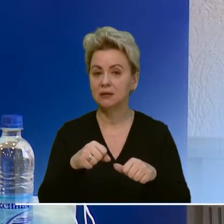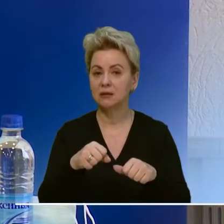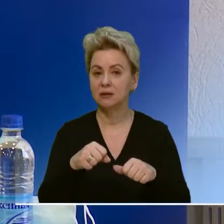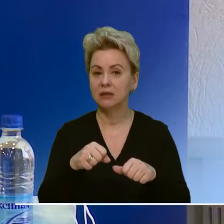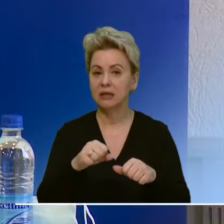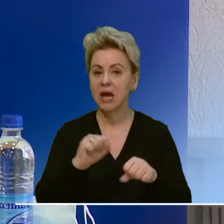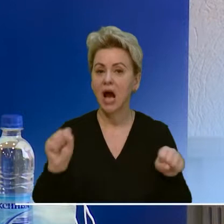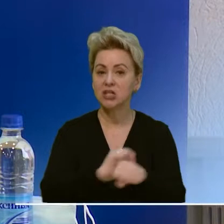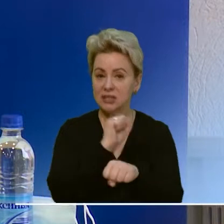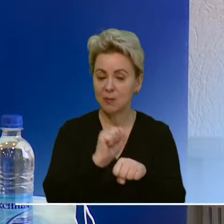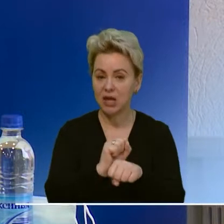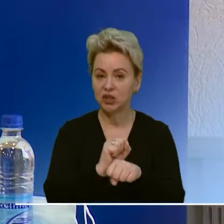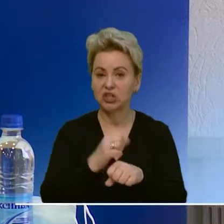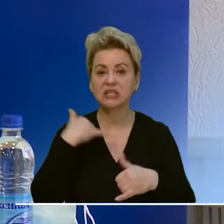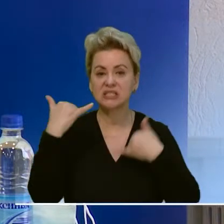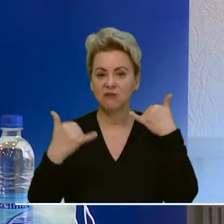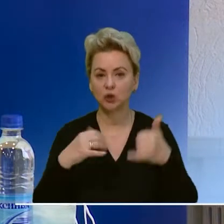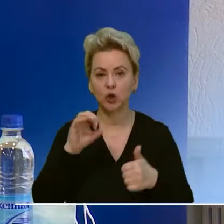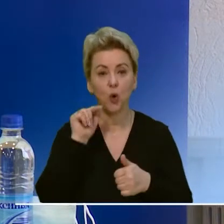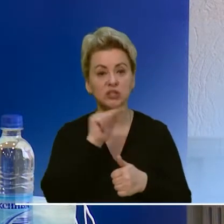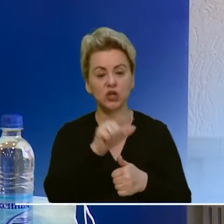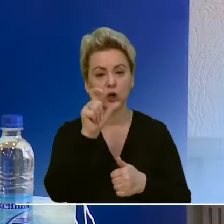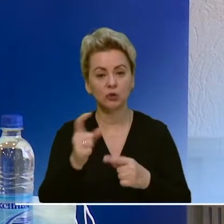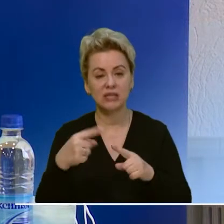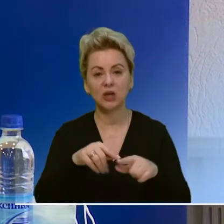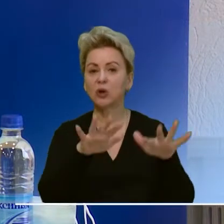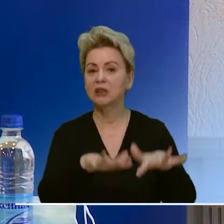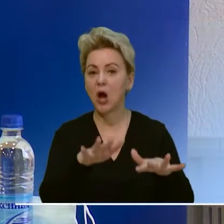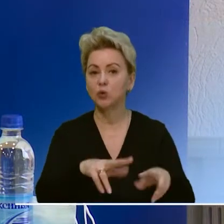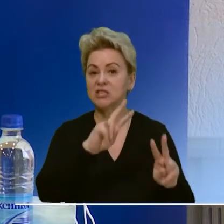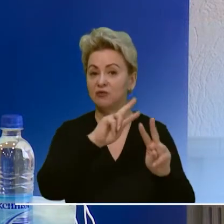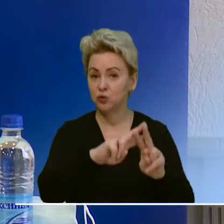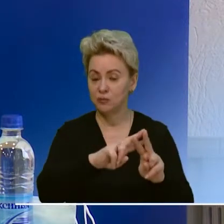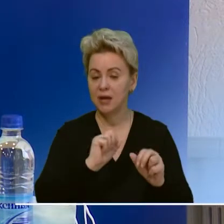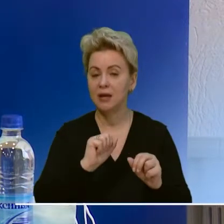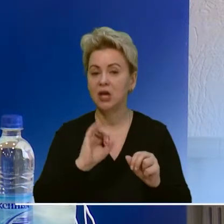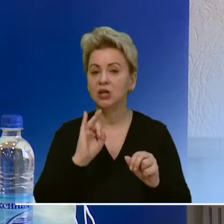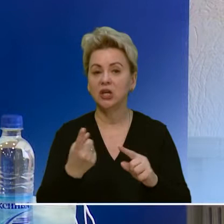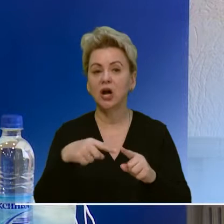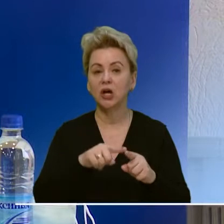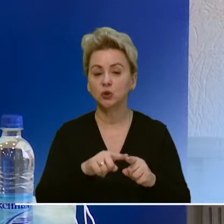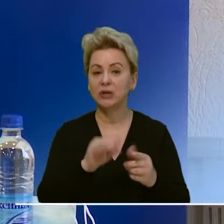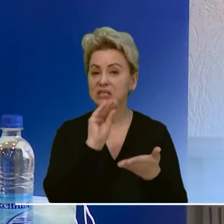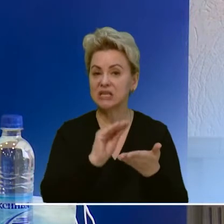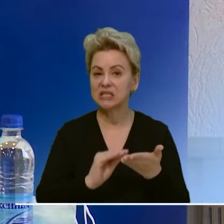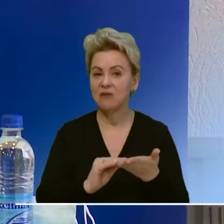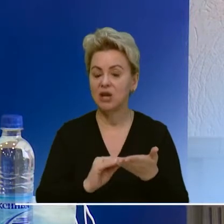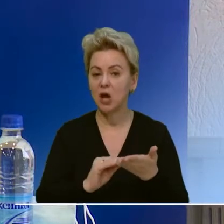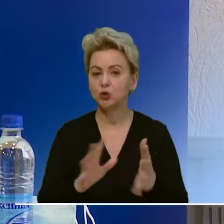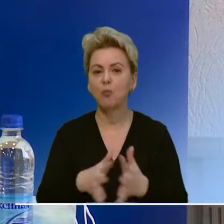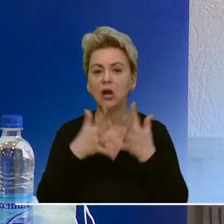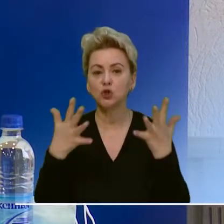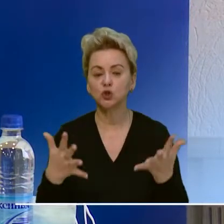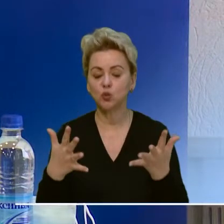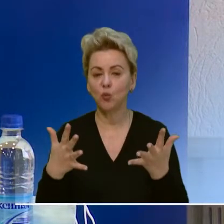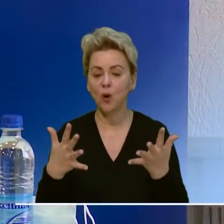возможность заблокировать звонки от тех людей, которые находятся в местах лишения свободы и которые составляют абсолютное большинство